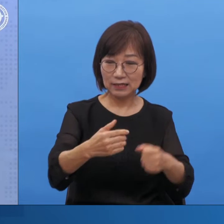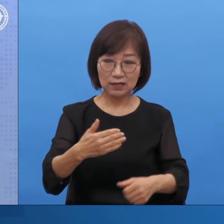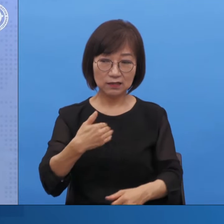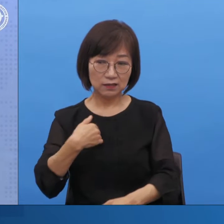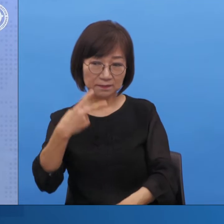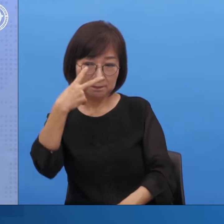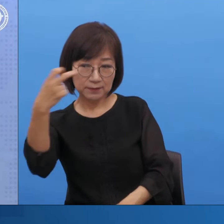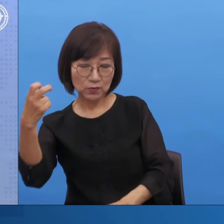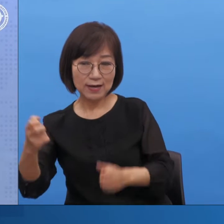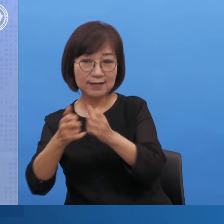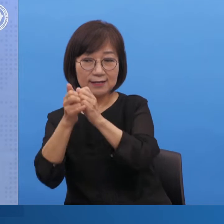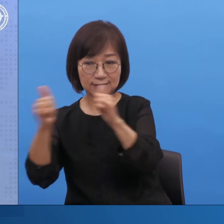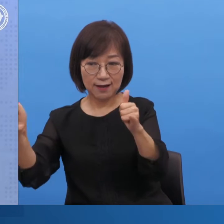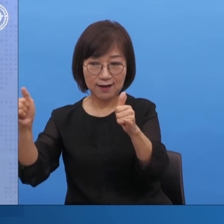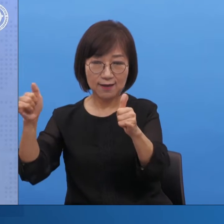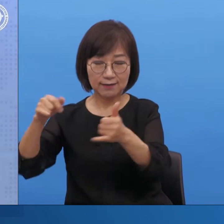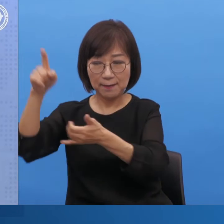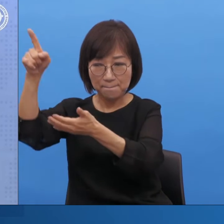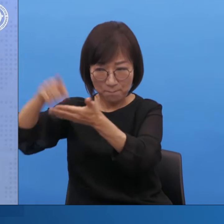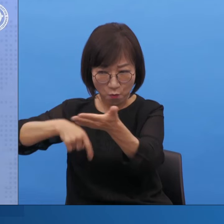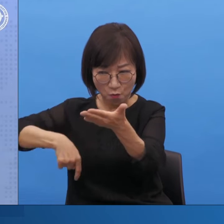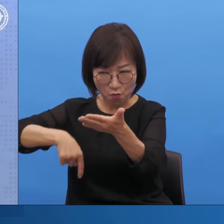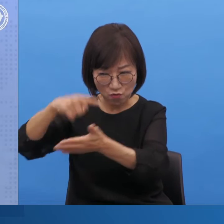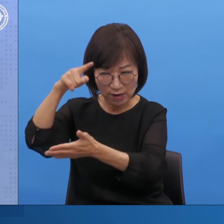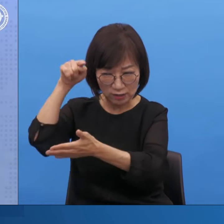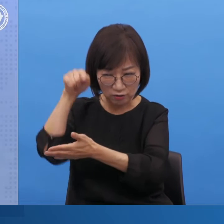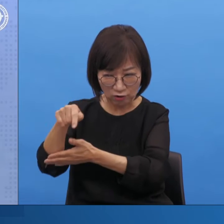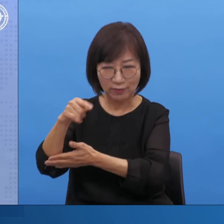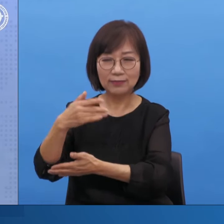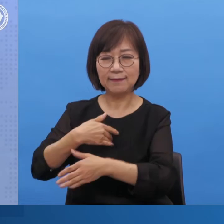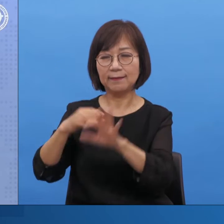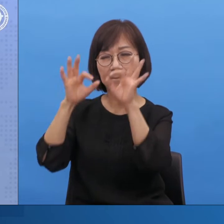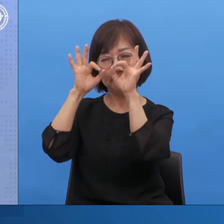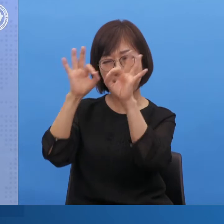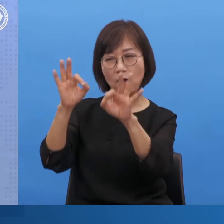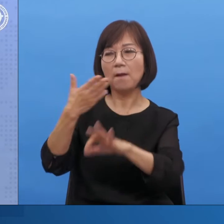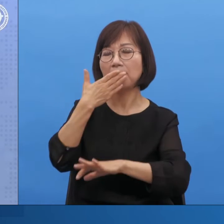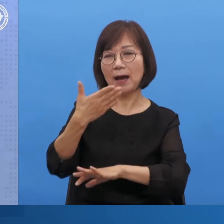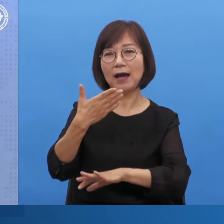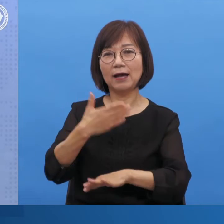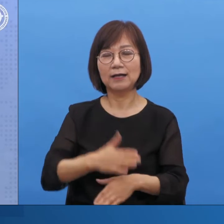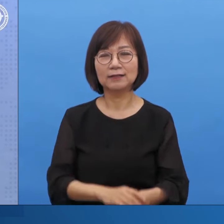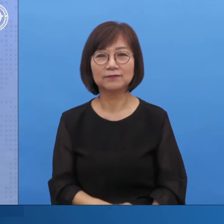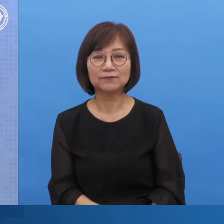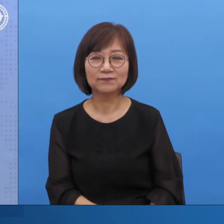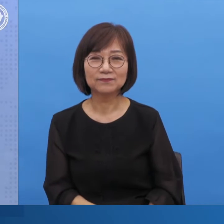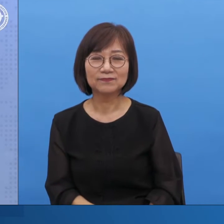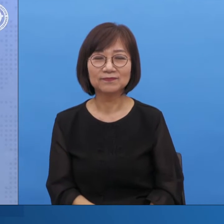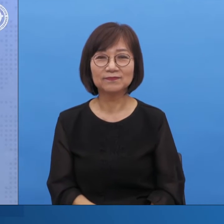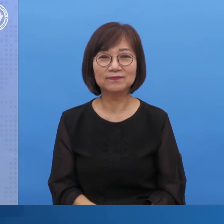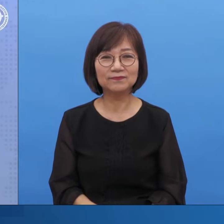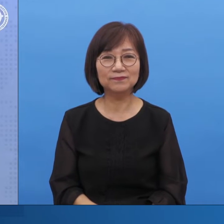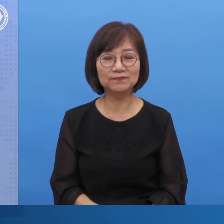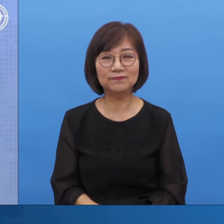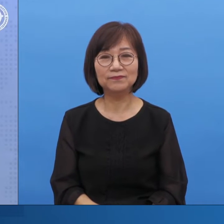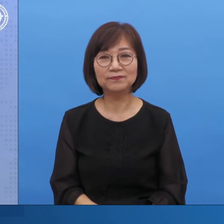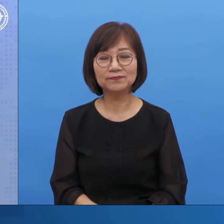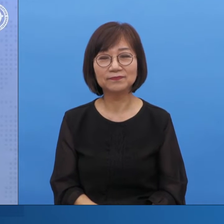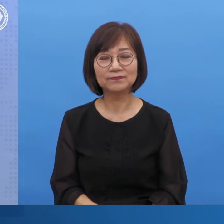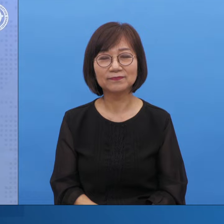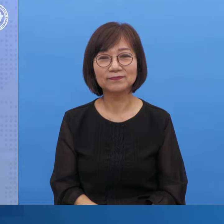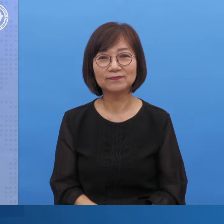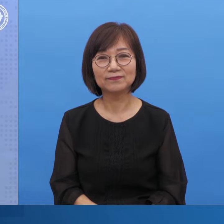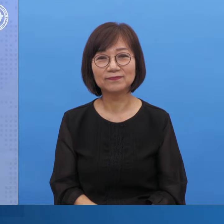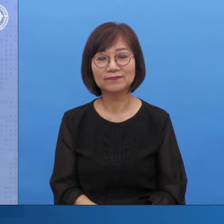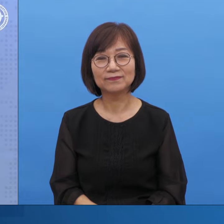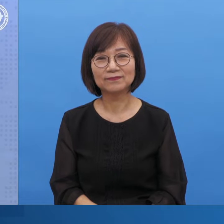자들에게 보응하시는 것을 내가 보리로다. The Lord is on my side as my helper. I shall look in the triumph